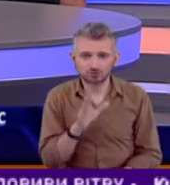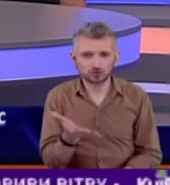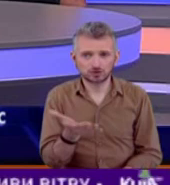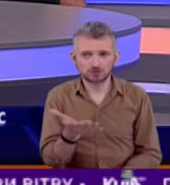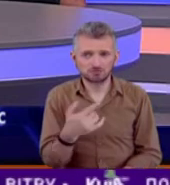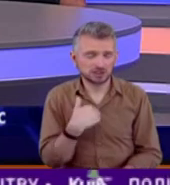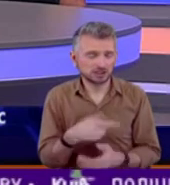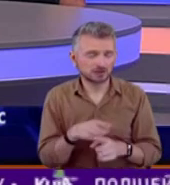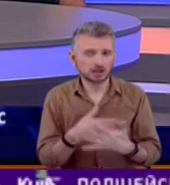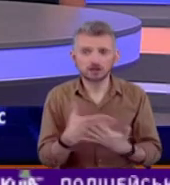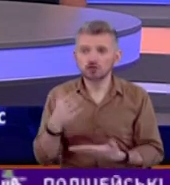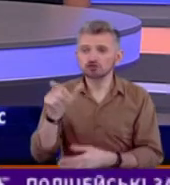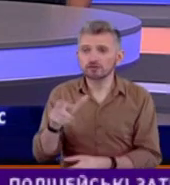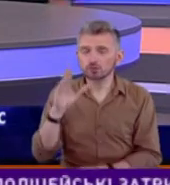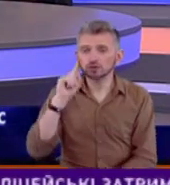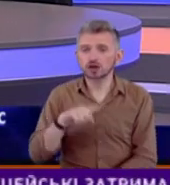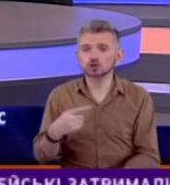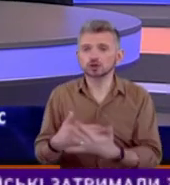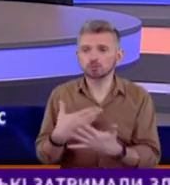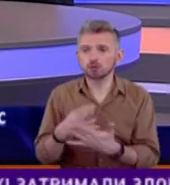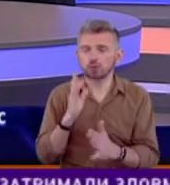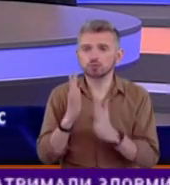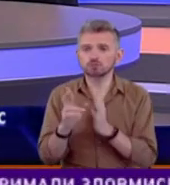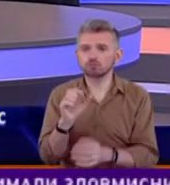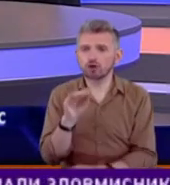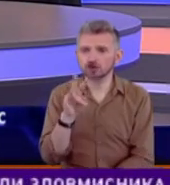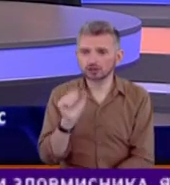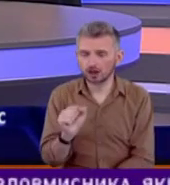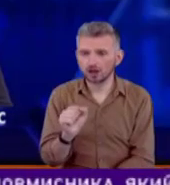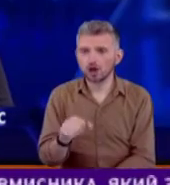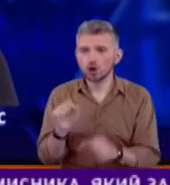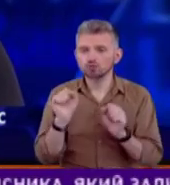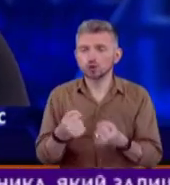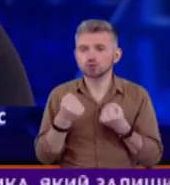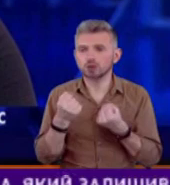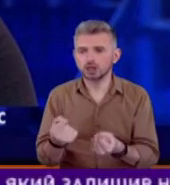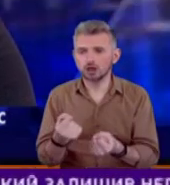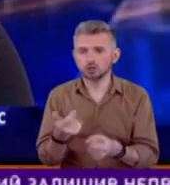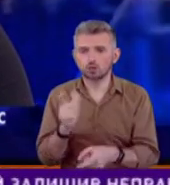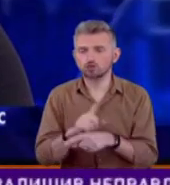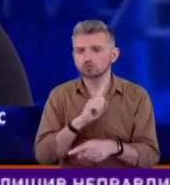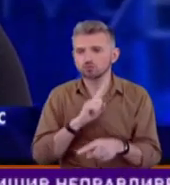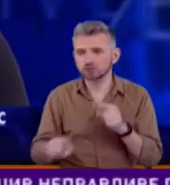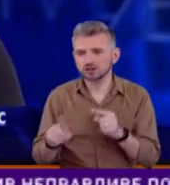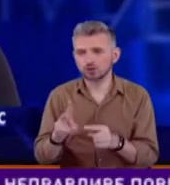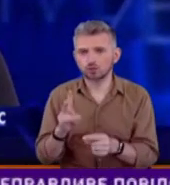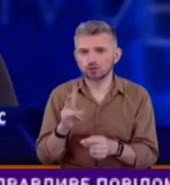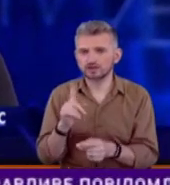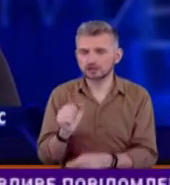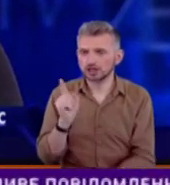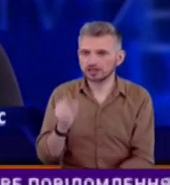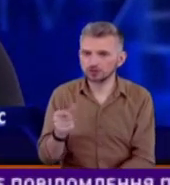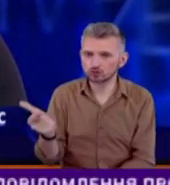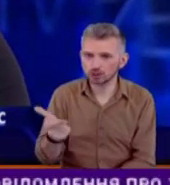мені так здається. Ну, якщо людина буде знати, що, наприклад, по проспекту Бажана, тому ж самому, може проїхати, допустим, дуже швидко, ну, хоча б за 1000